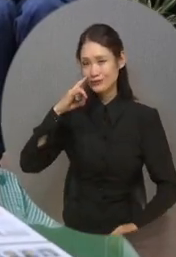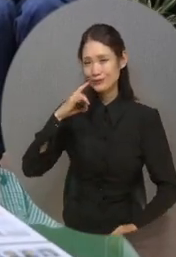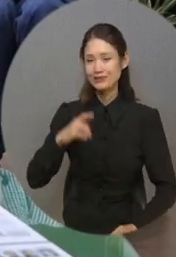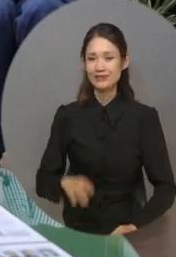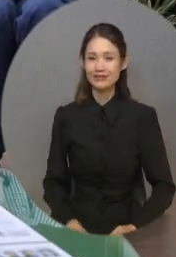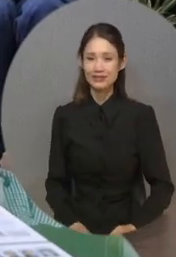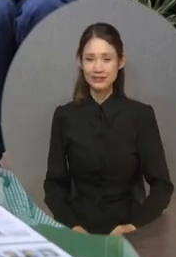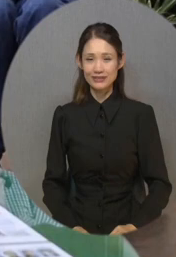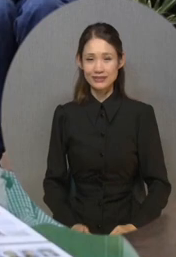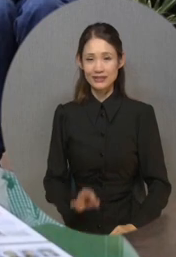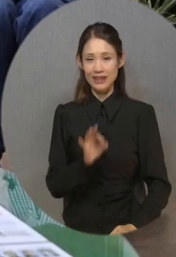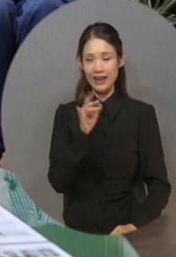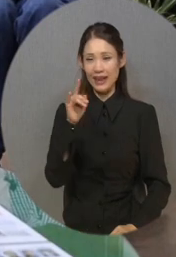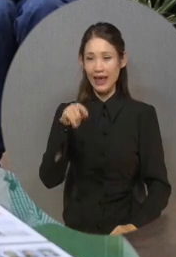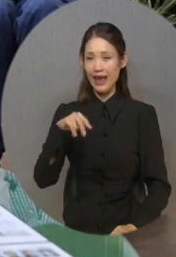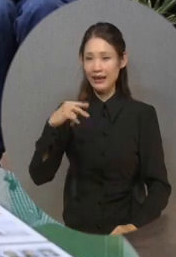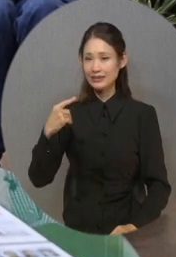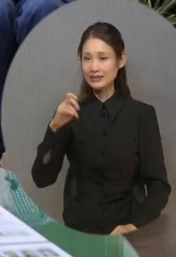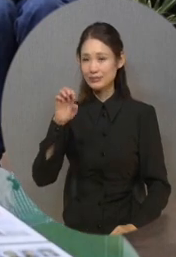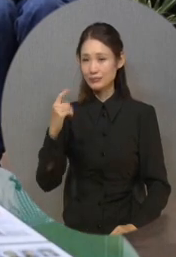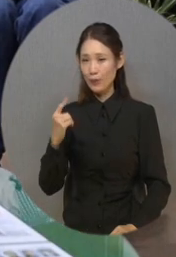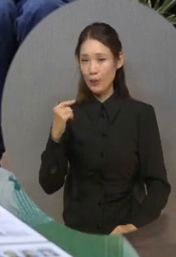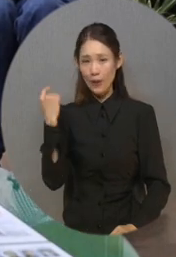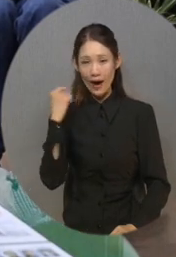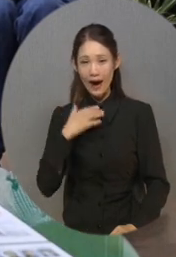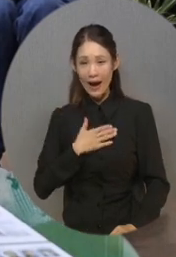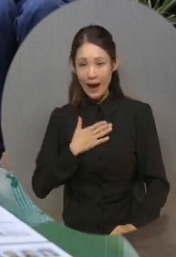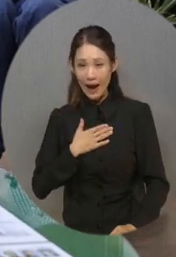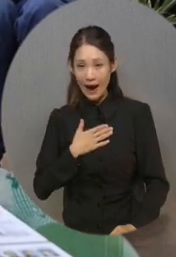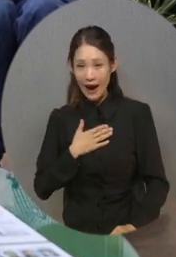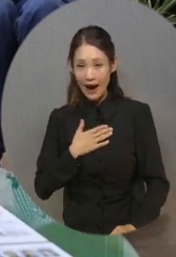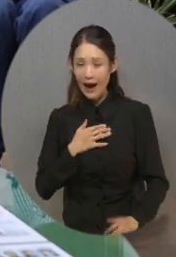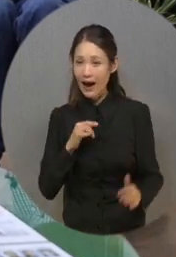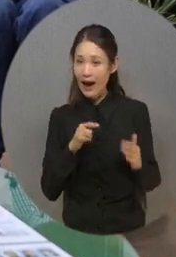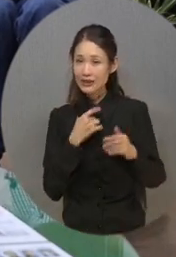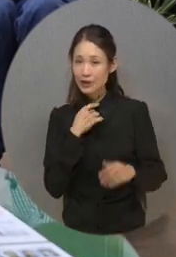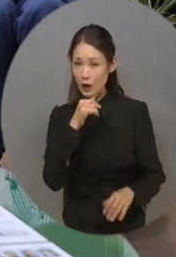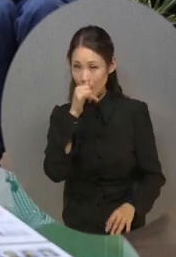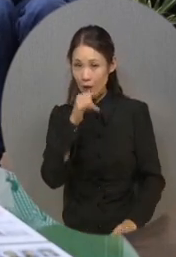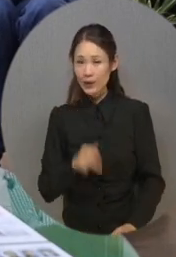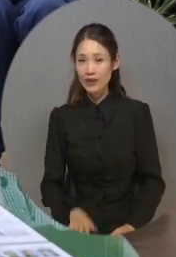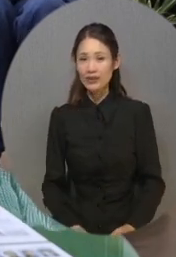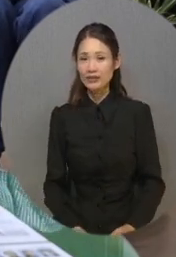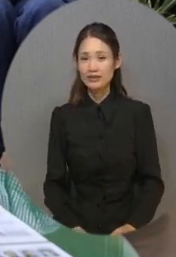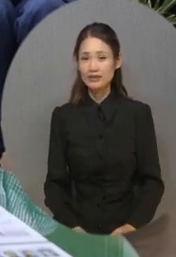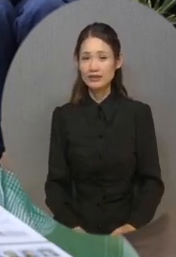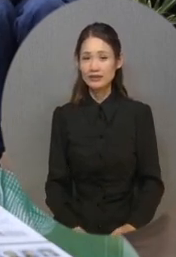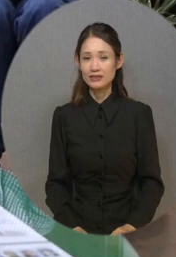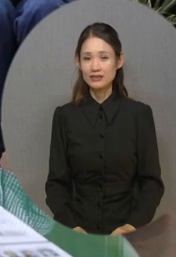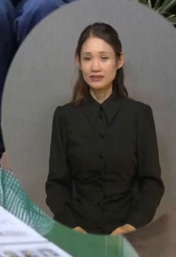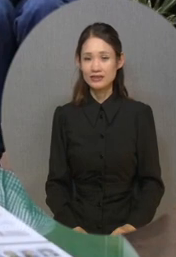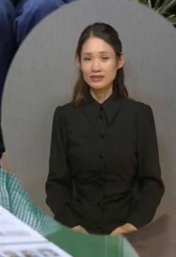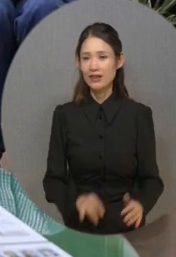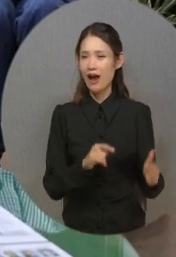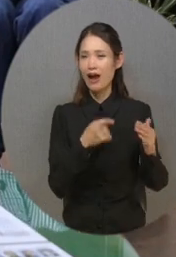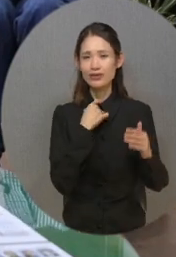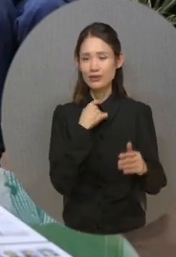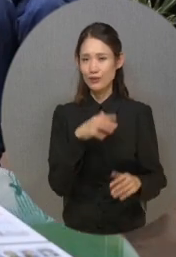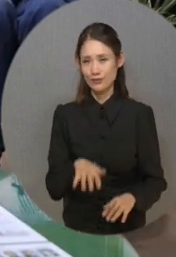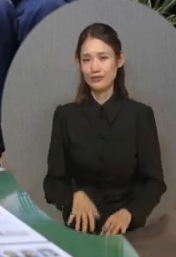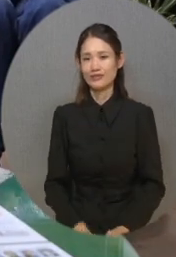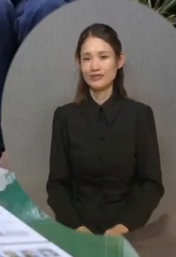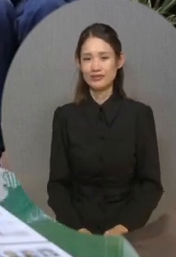엑스포 뭔지 아십니까? 들어본 적은 있죠. 아, 가보신 적은 있죠. 그럼요. 어디 어디 가봤습니까? 가보지는 못했네. 아니